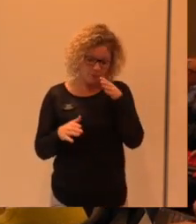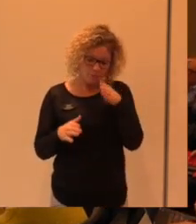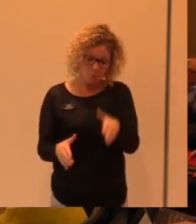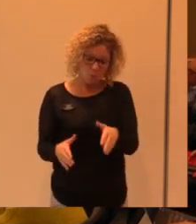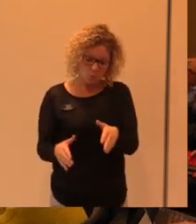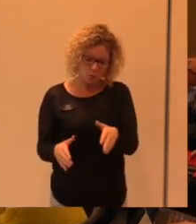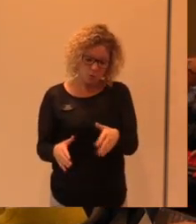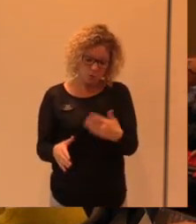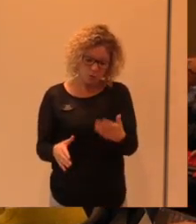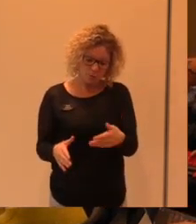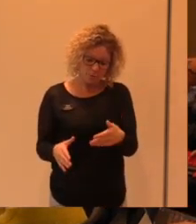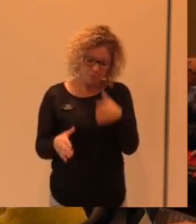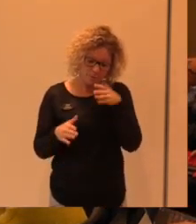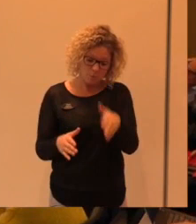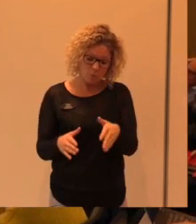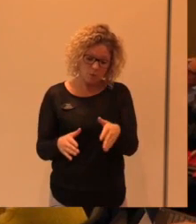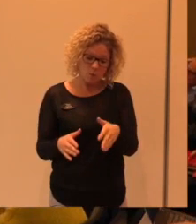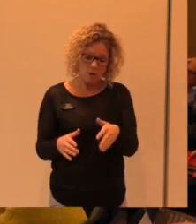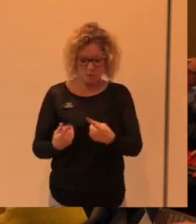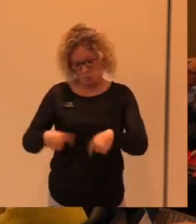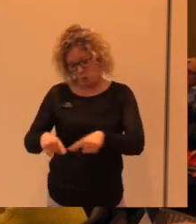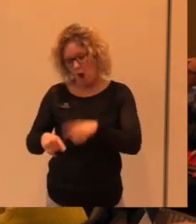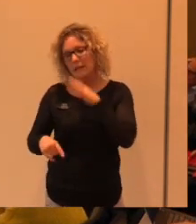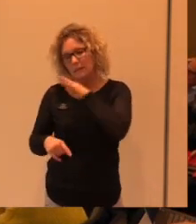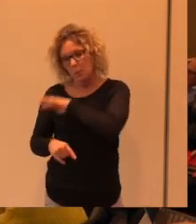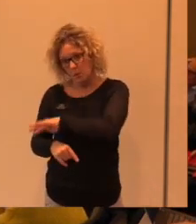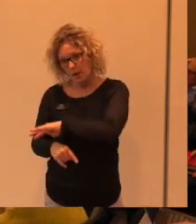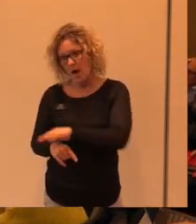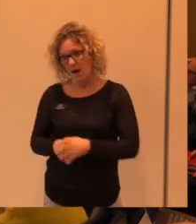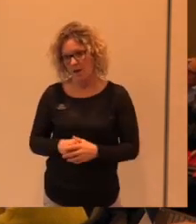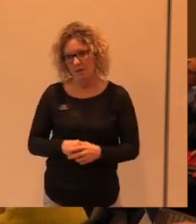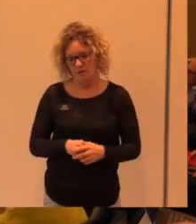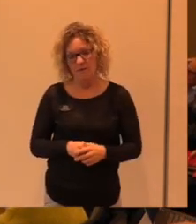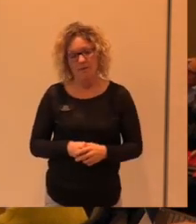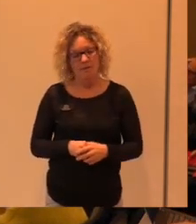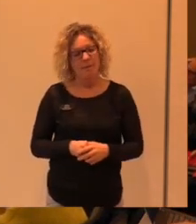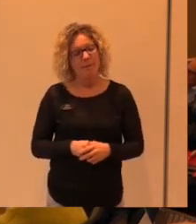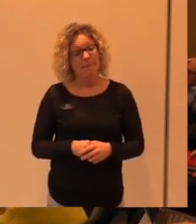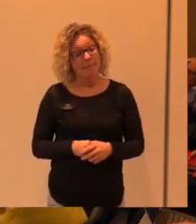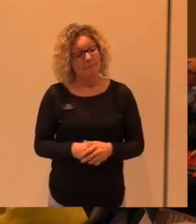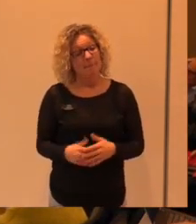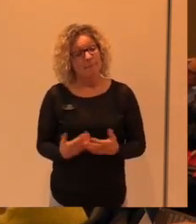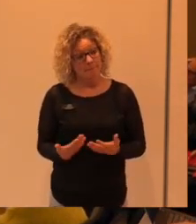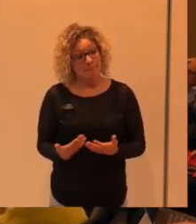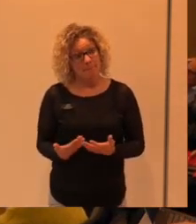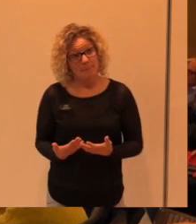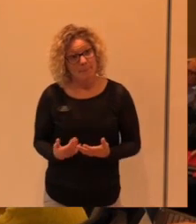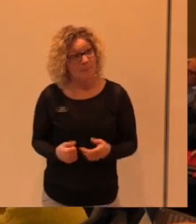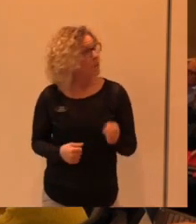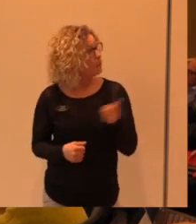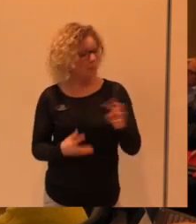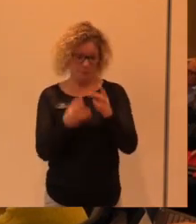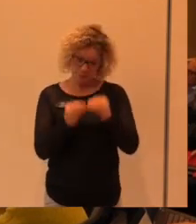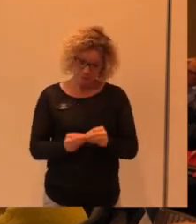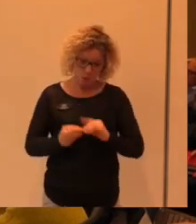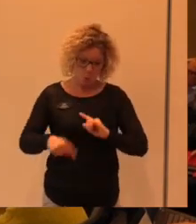det är fokus på just lokalhistoria då. Och De som har tagit fram,